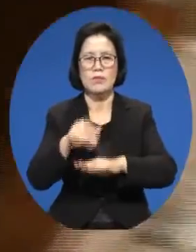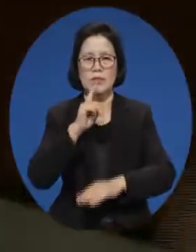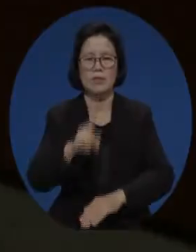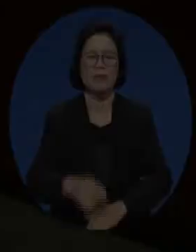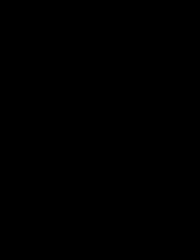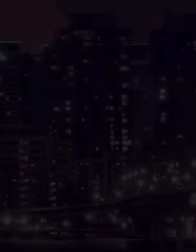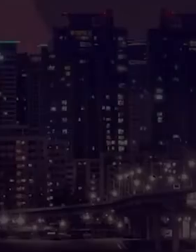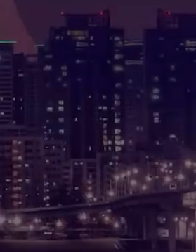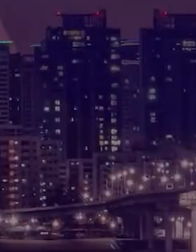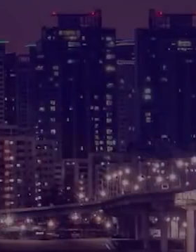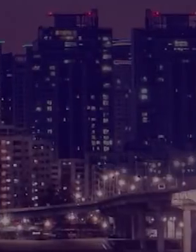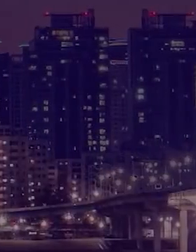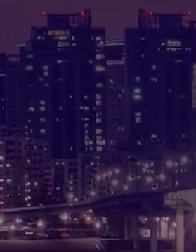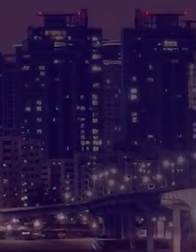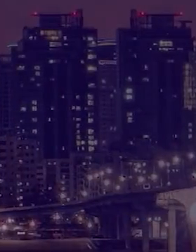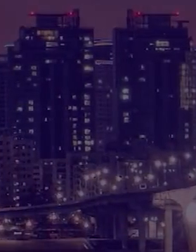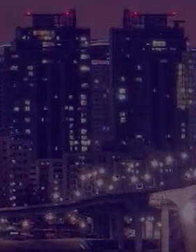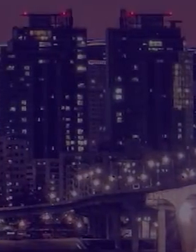관여 님